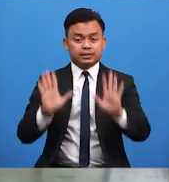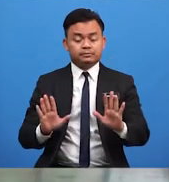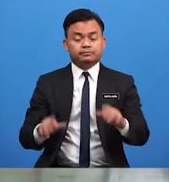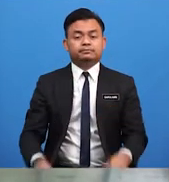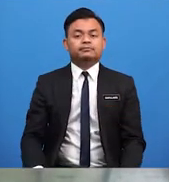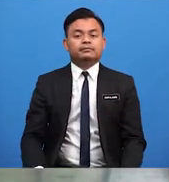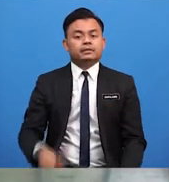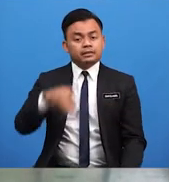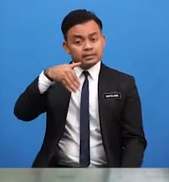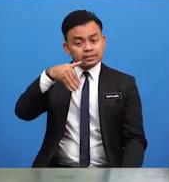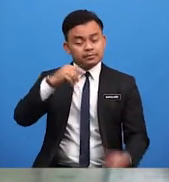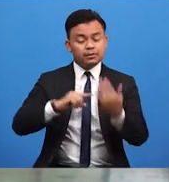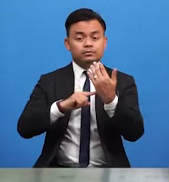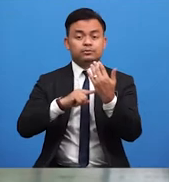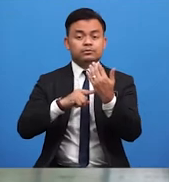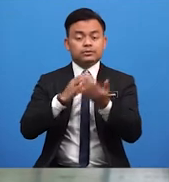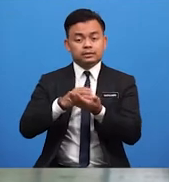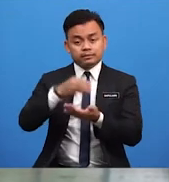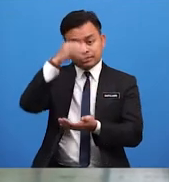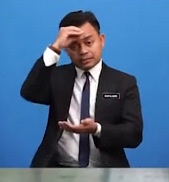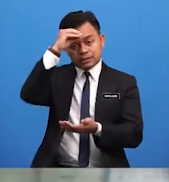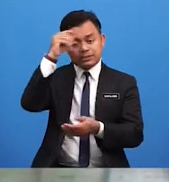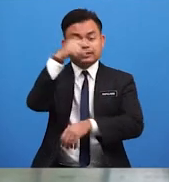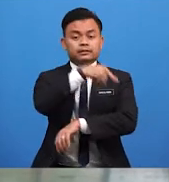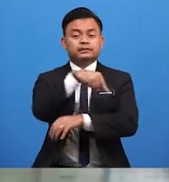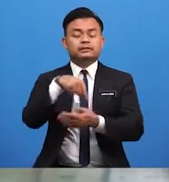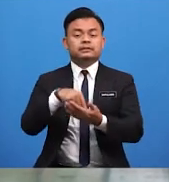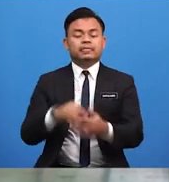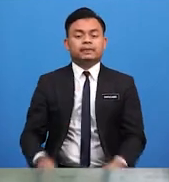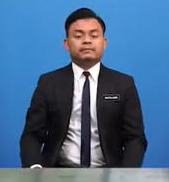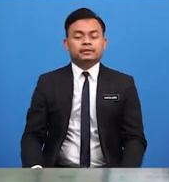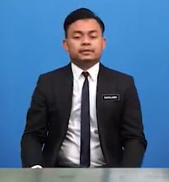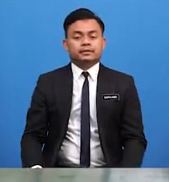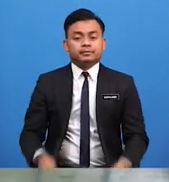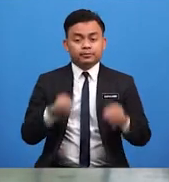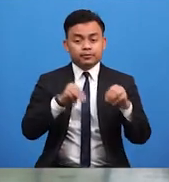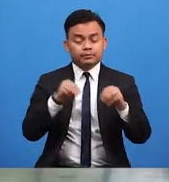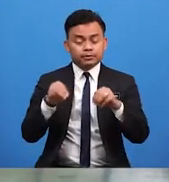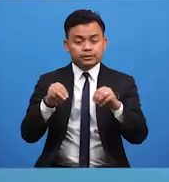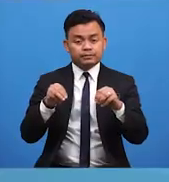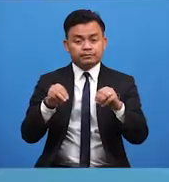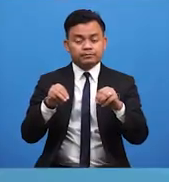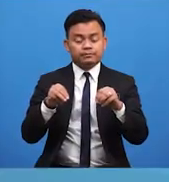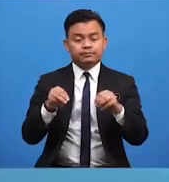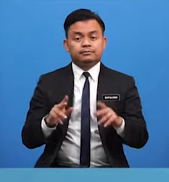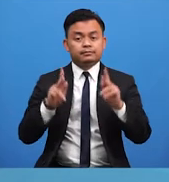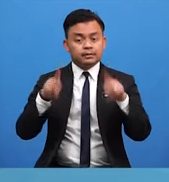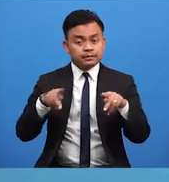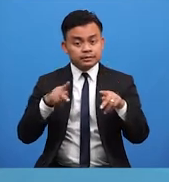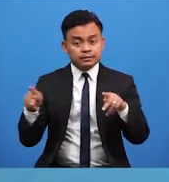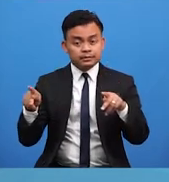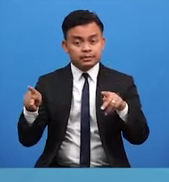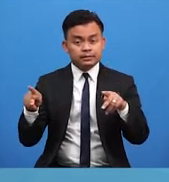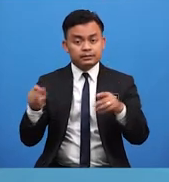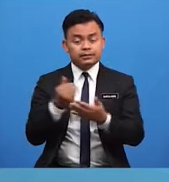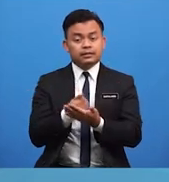Sebelum kita mulakan pembelajaran pada hari ini, murid-murid, sila pastikan